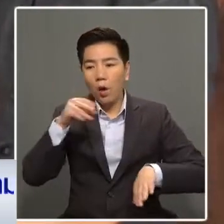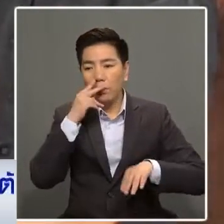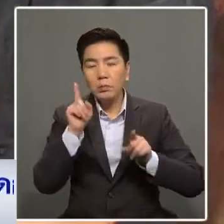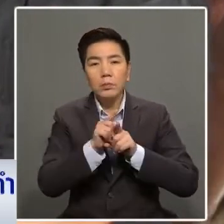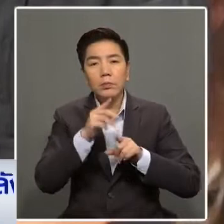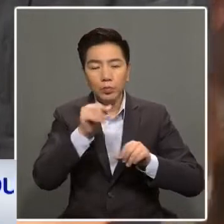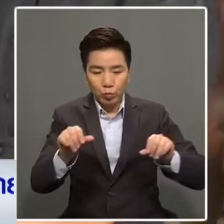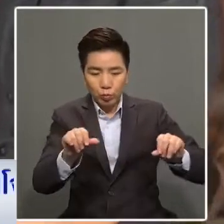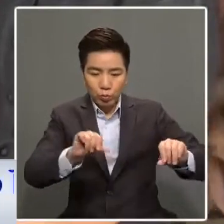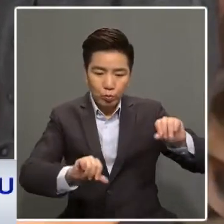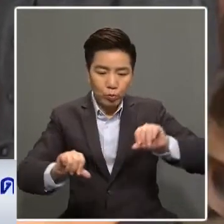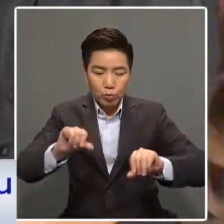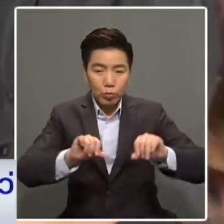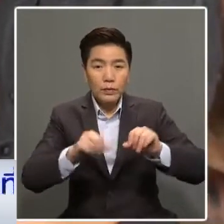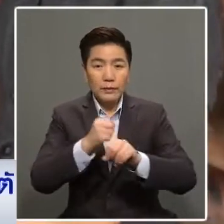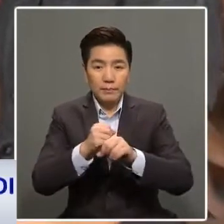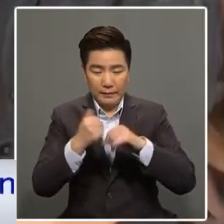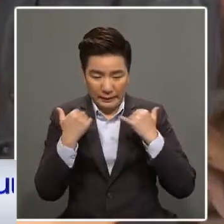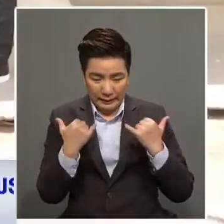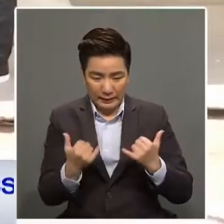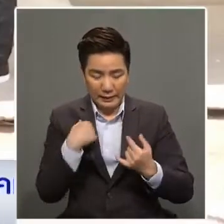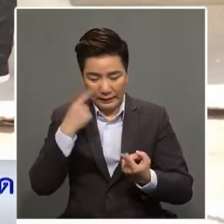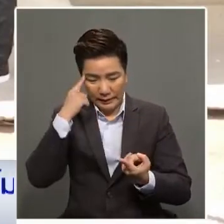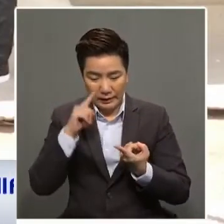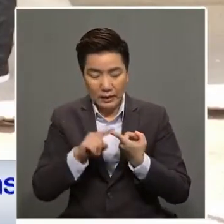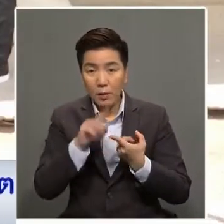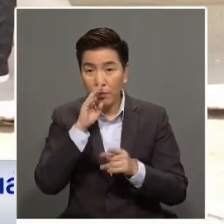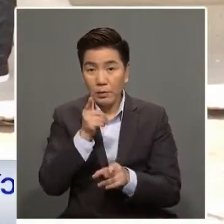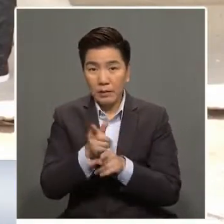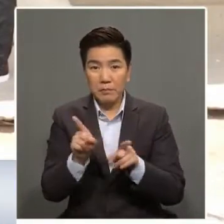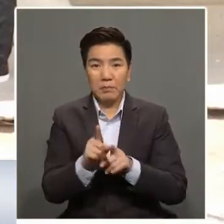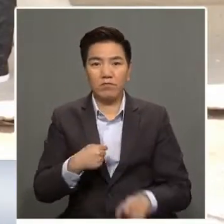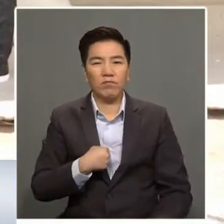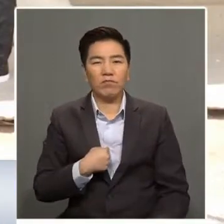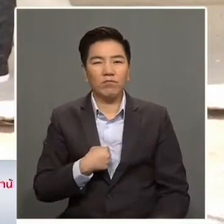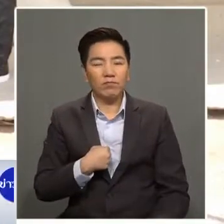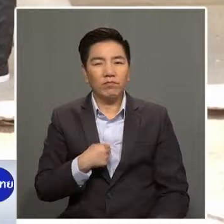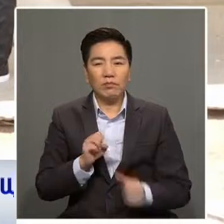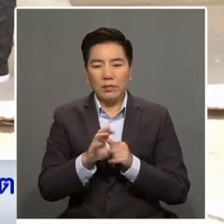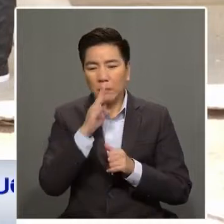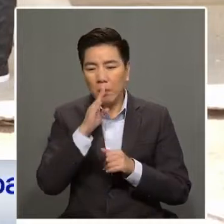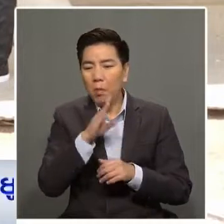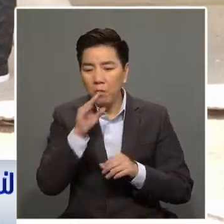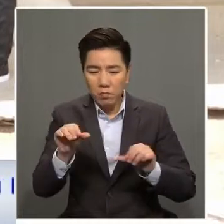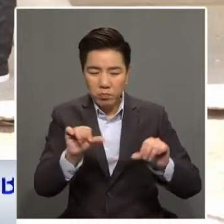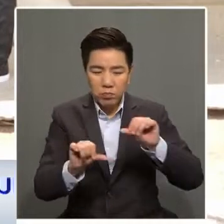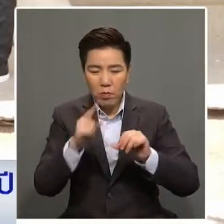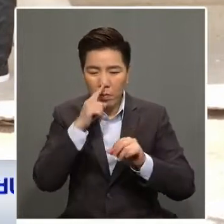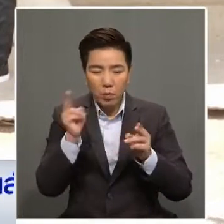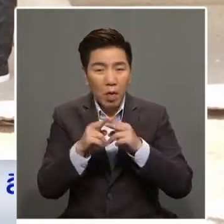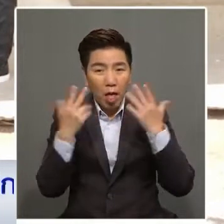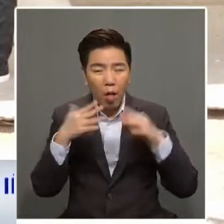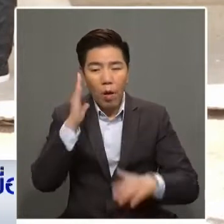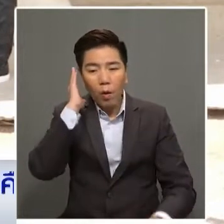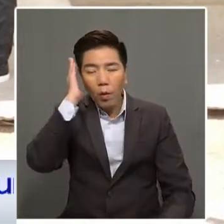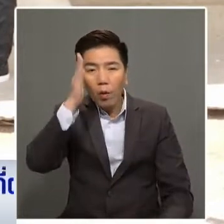เทียมแต่ว่าจริงๆแล้วถ้าเลี้ยงอย่างผมไม่แนะนำเพราะวิธีผสมเทียมนะผสมแล้วเนี่ยพ